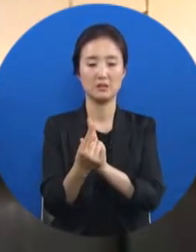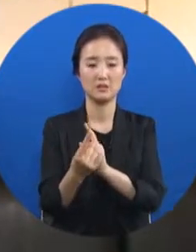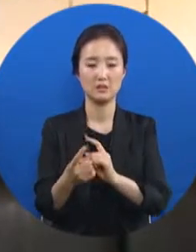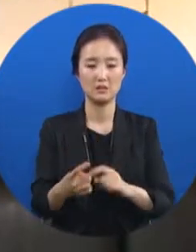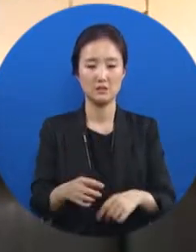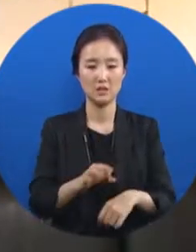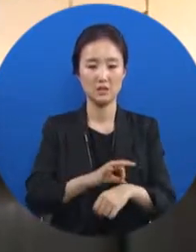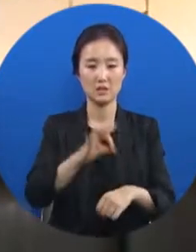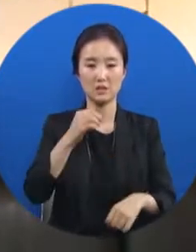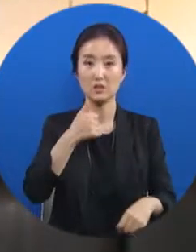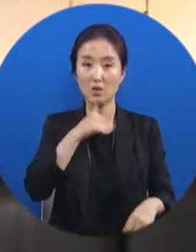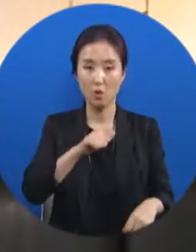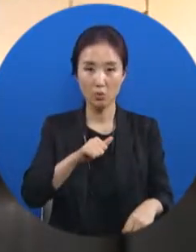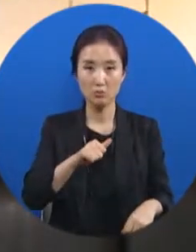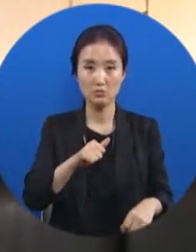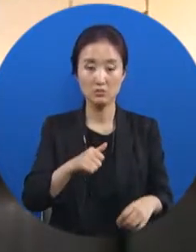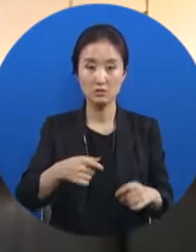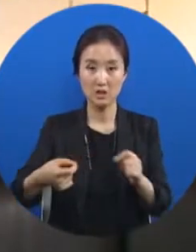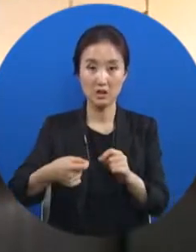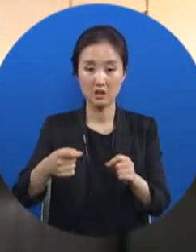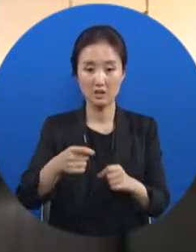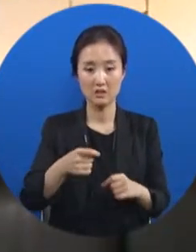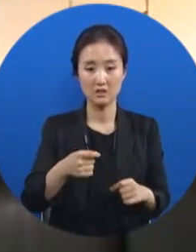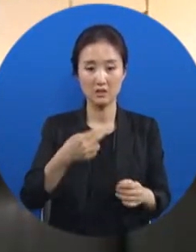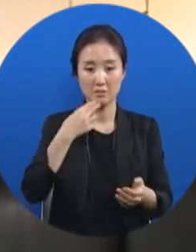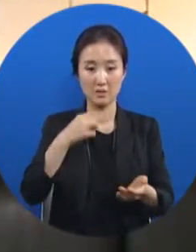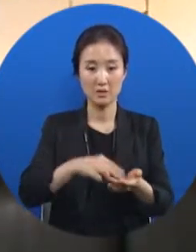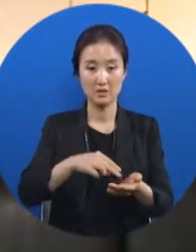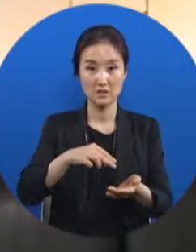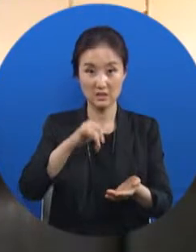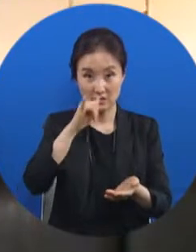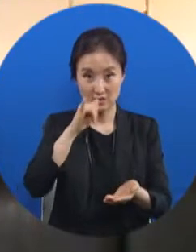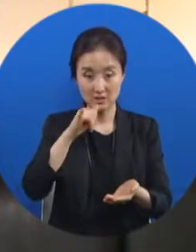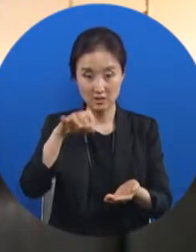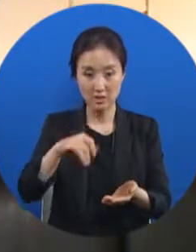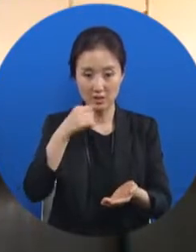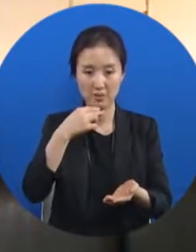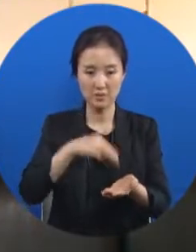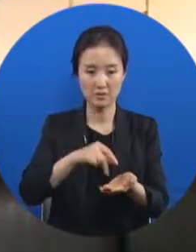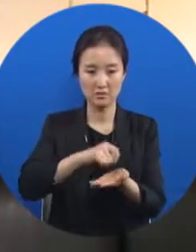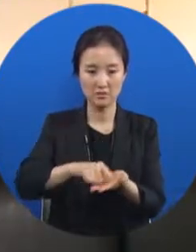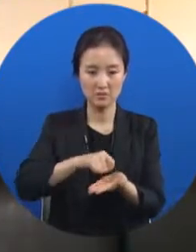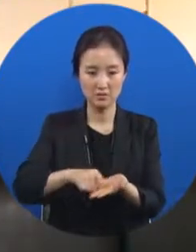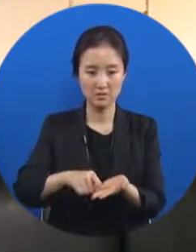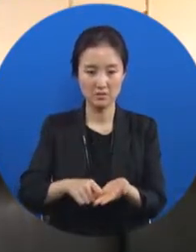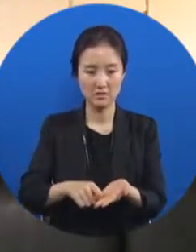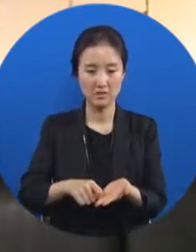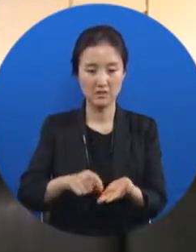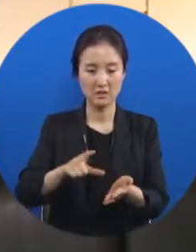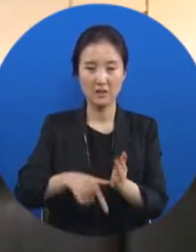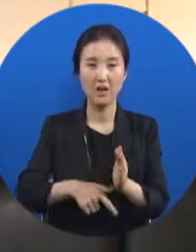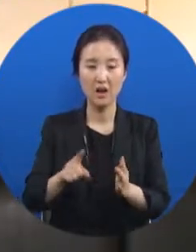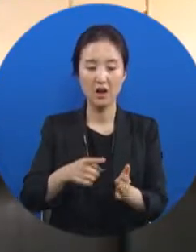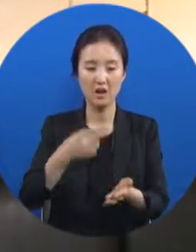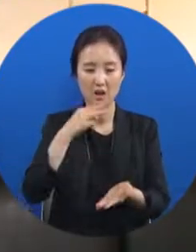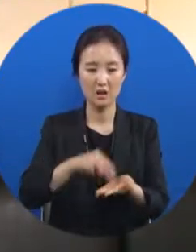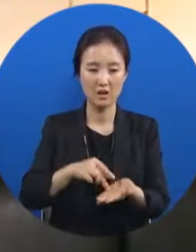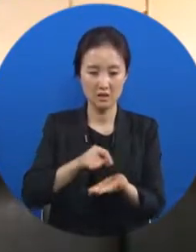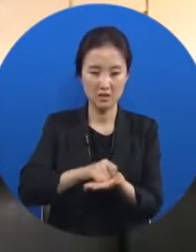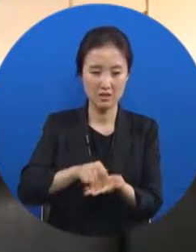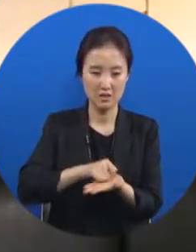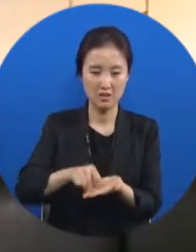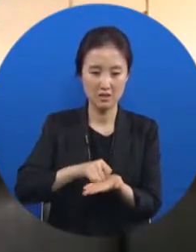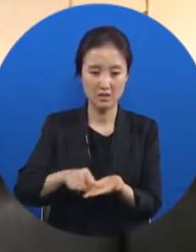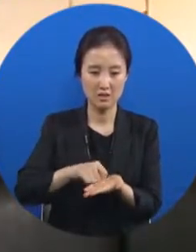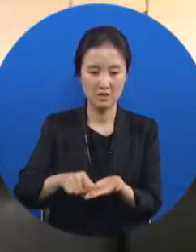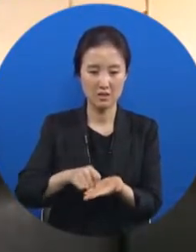근처에 우체국 있나? 예. 앞으로 한 달간 편지 쓰게. 네. 그때는 이제 이메일이 없잖아요. 편지